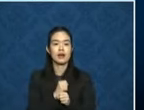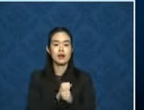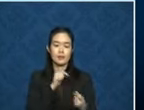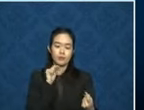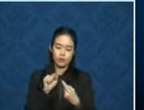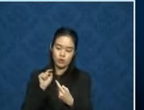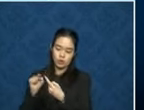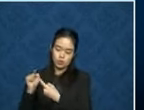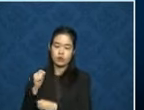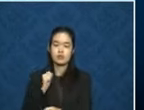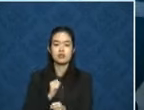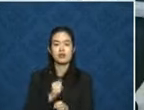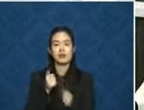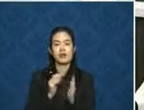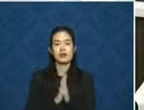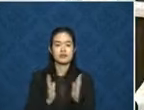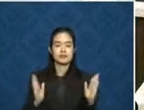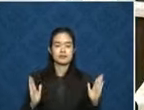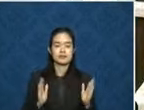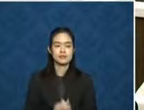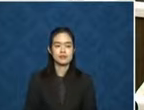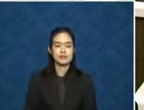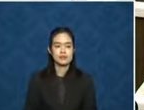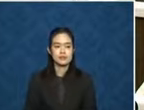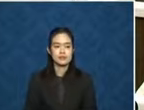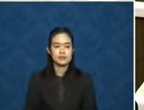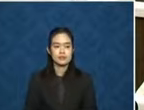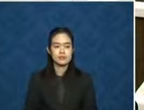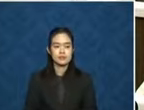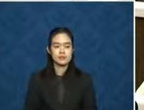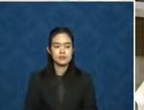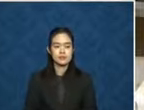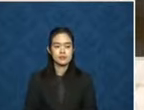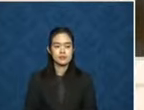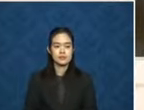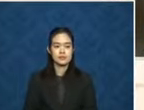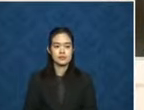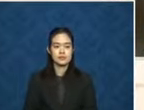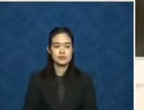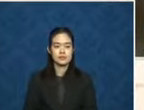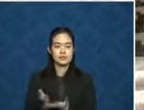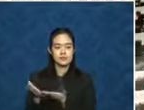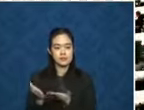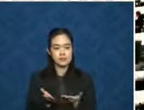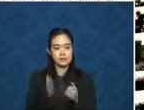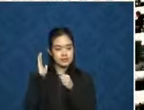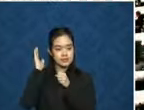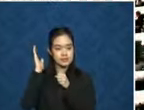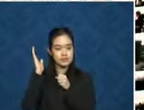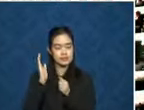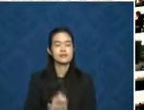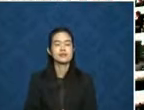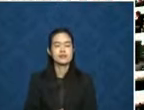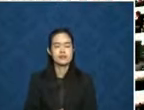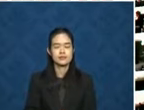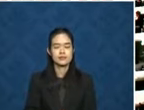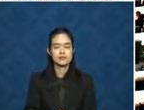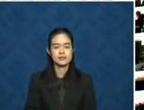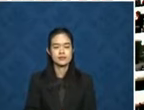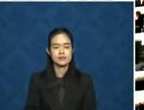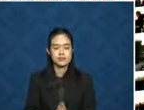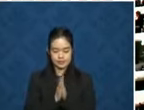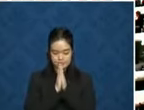ไปครับขอบคุณครับท่านประธาน ขอบคุณครับเชิญท่านชลินวงพันเที่ยงครับ ครับกราบเรียนท่านประธานที่เคารพครับ